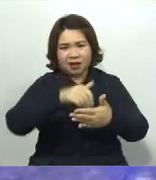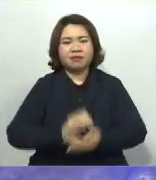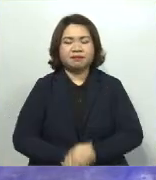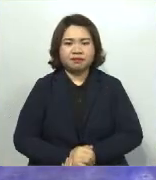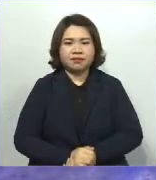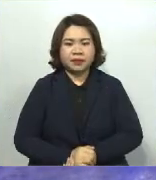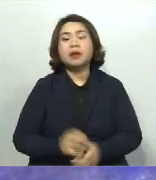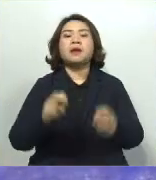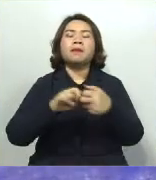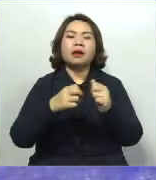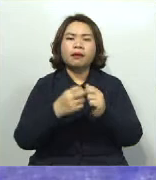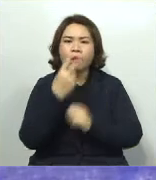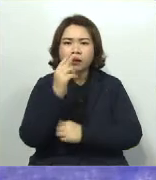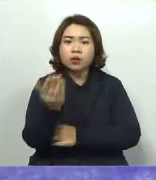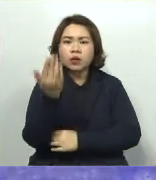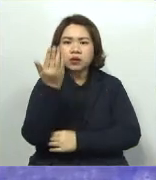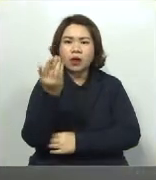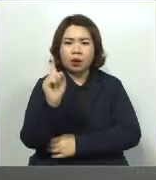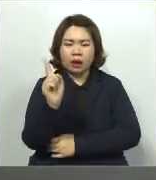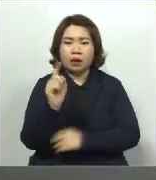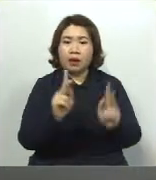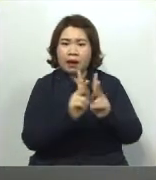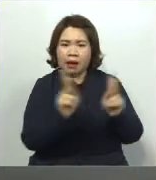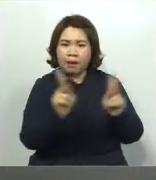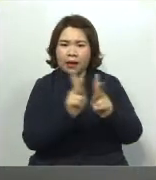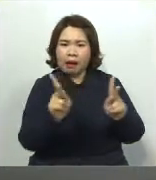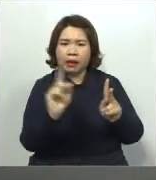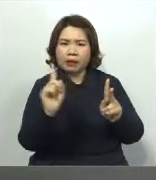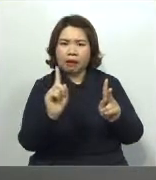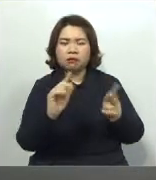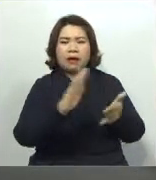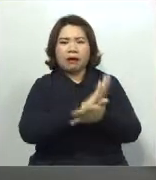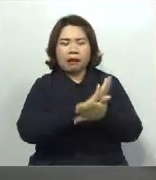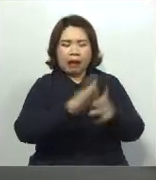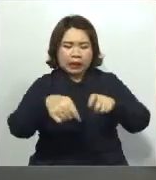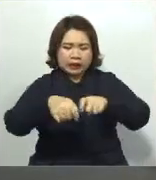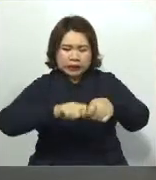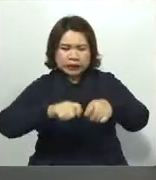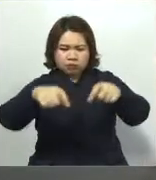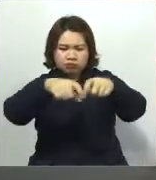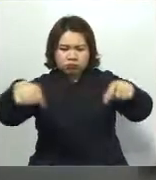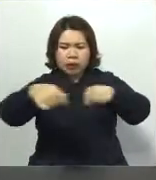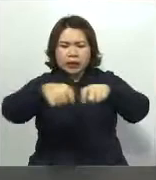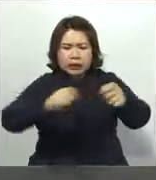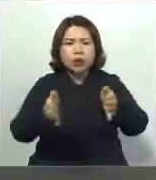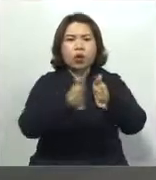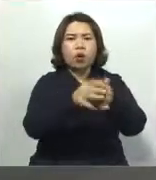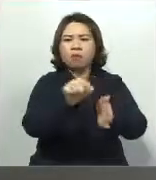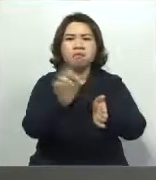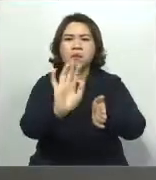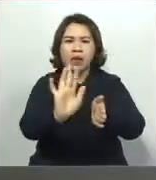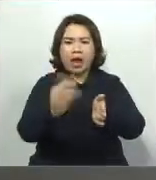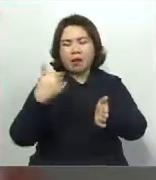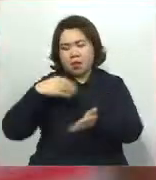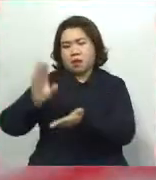บที่เกิดขึ้นตั้งแต่เช้าก็พบว่ากรรมการประจำหน่วยฉีกบัตรเลือกตั้งโดยติดต้นขั้วให้ประชาชนไปลงคะแนนด้วยนะคะซึ่งก็ได้มีการ